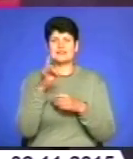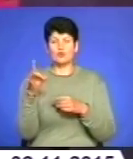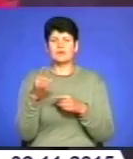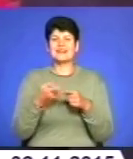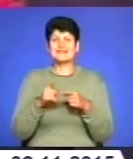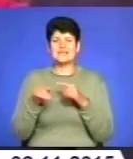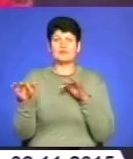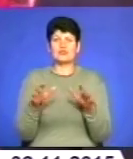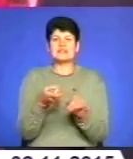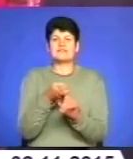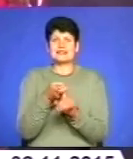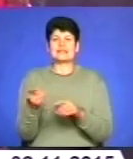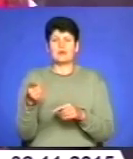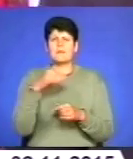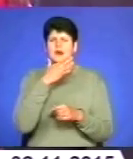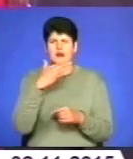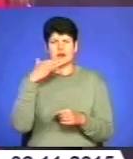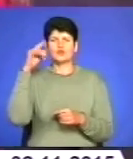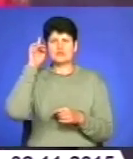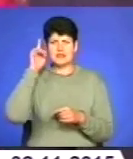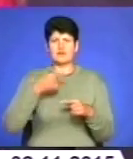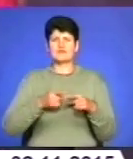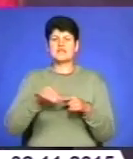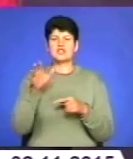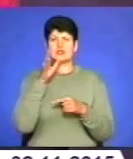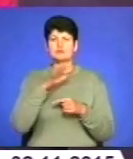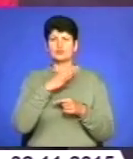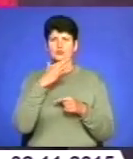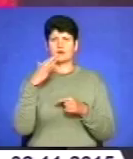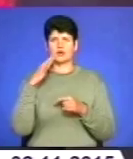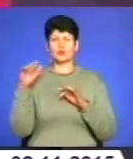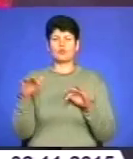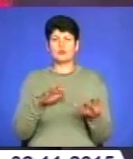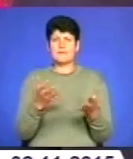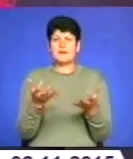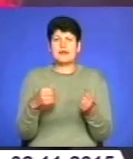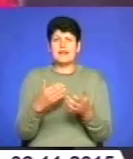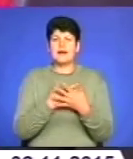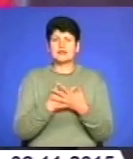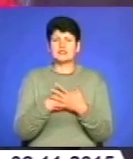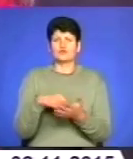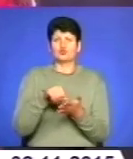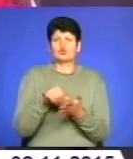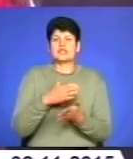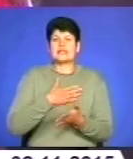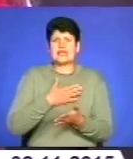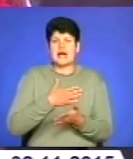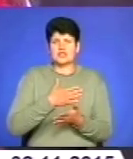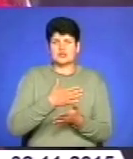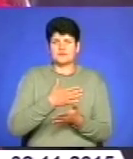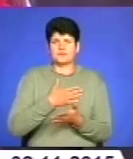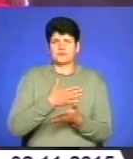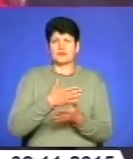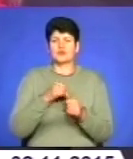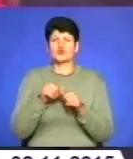із Тернопілем. Ми багато знаємо, цей час було подій, брали активну участь наші, зокрема,